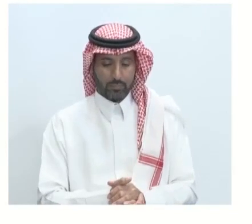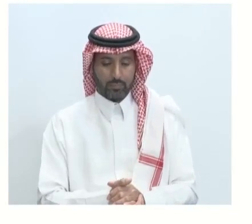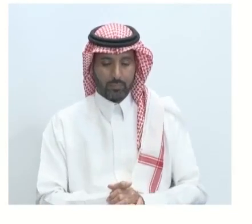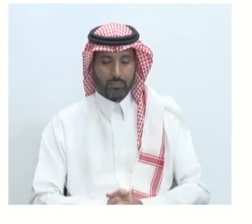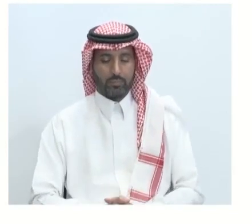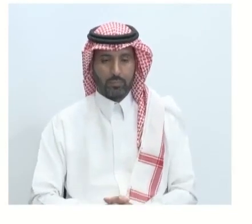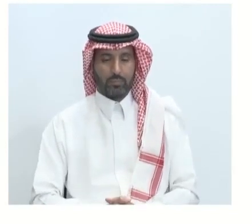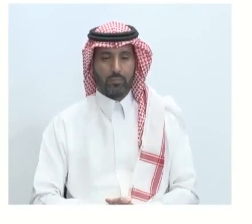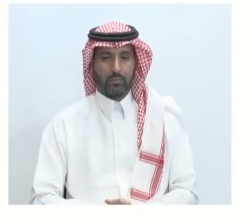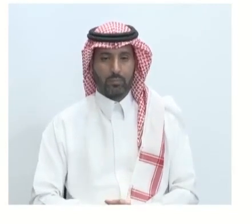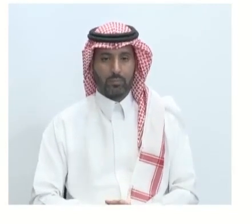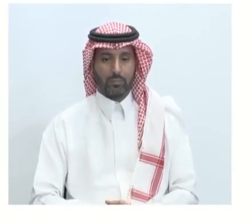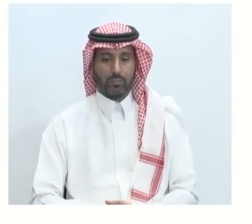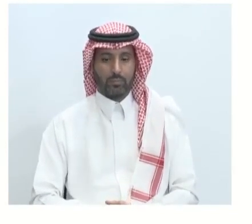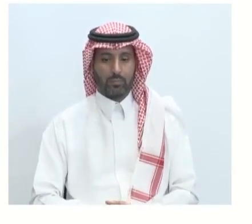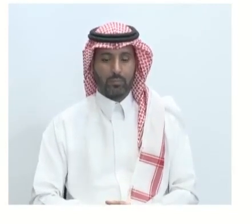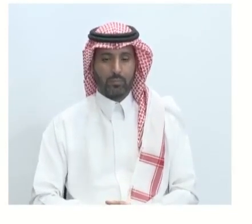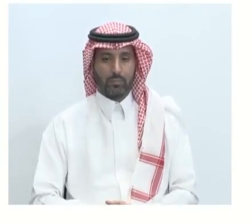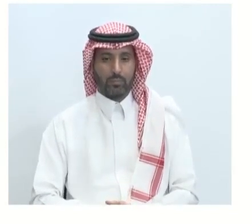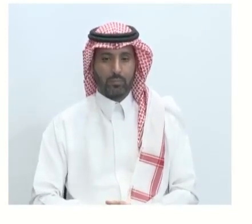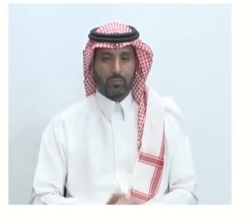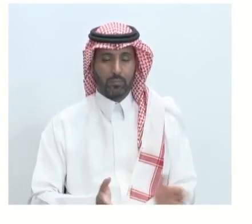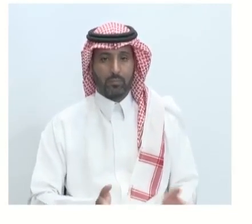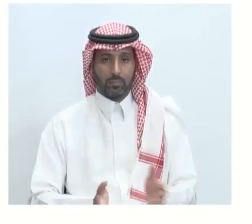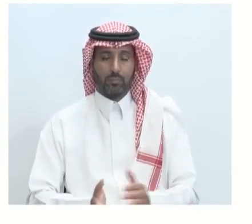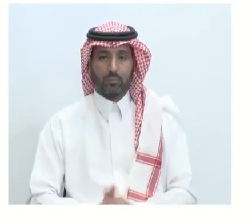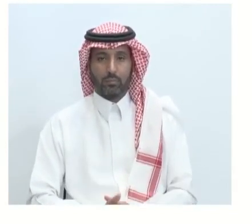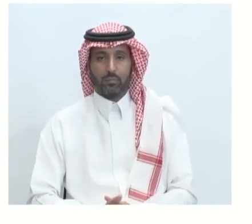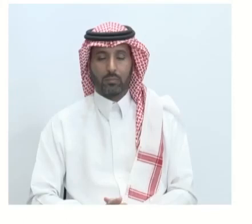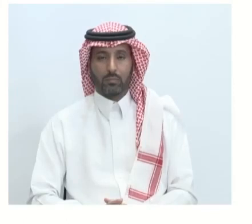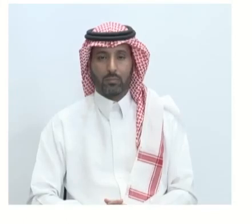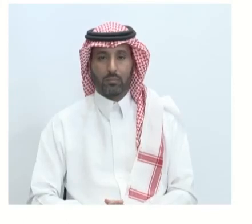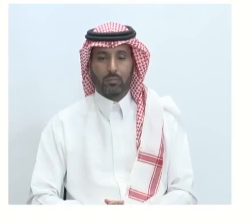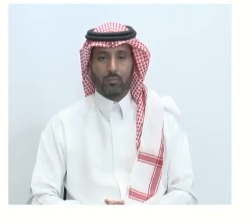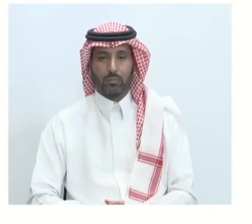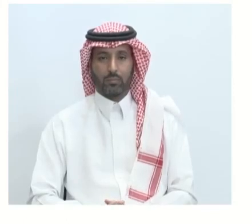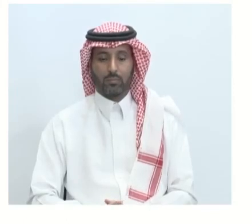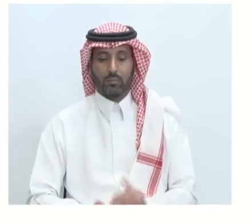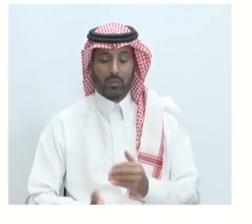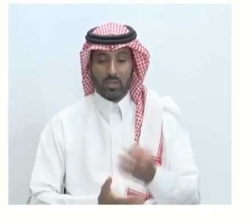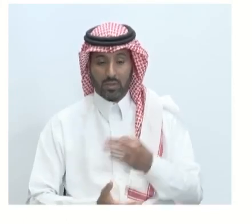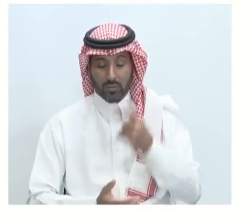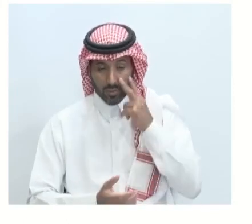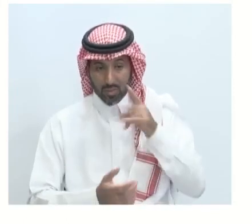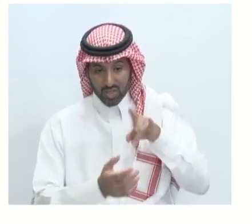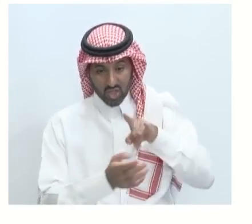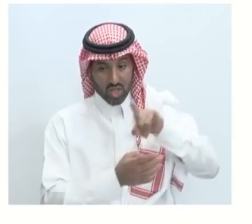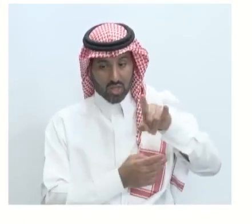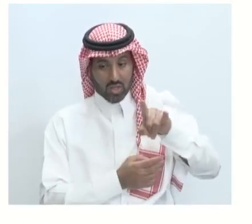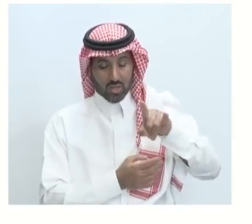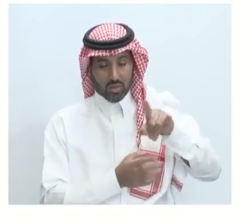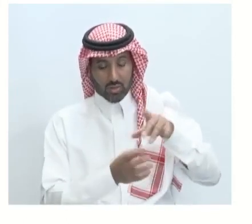المهم من الاشعه ايضا عزيزي الطالب عزيزتي الطالبه وقد استخدمت الطائرات ايضا